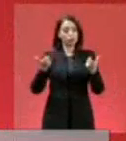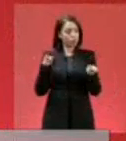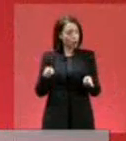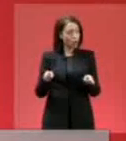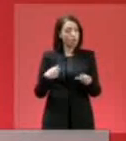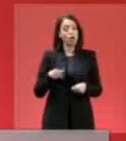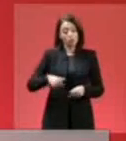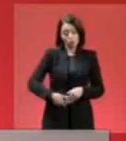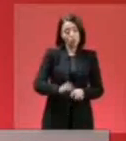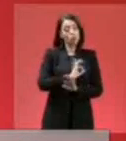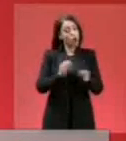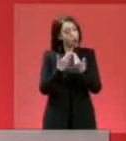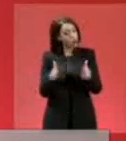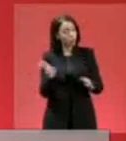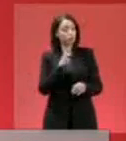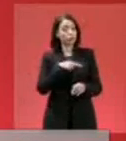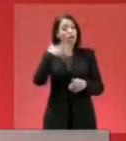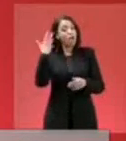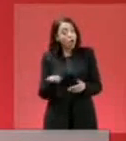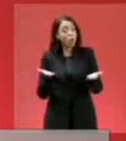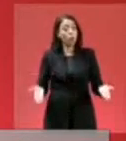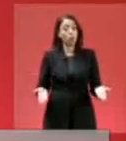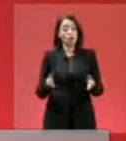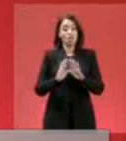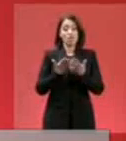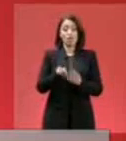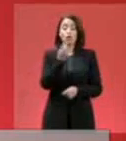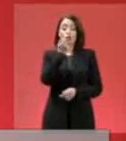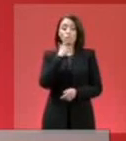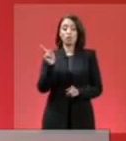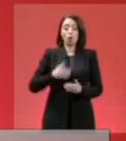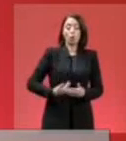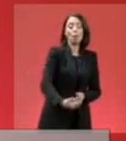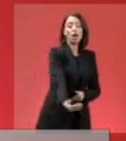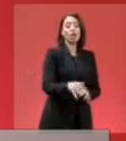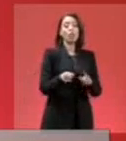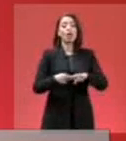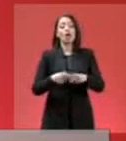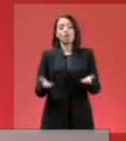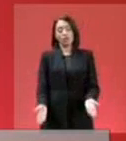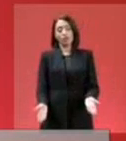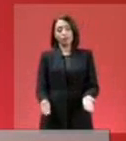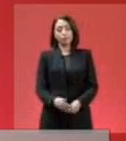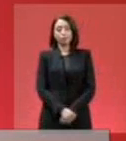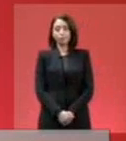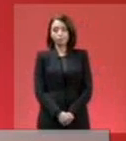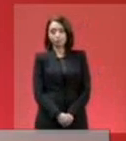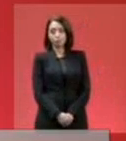ανοίγουν πια στην ώρα τους και έχουν πια βιβλία το Σεπτέμβρη και όχι φωτοτυπίες μέχρι το Δεκέμβρη.